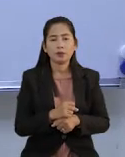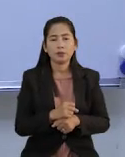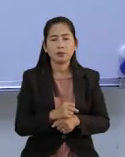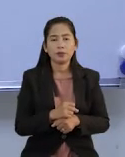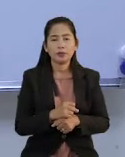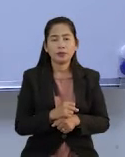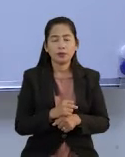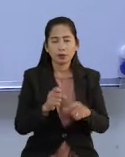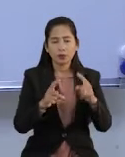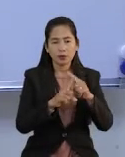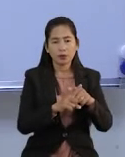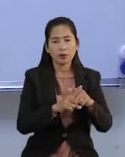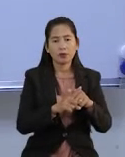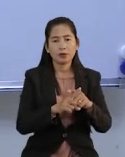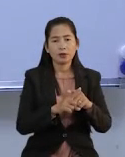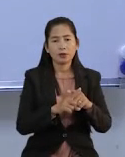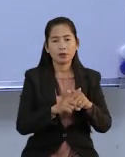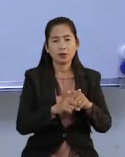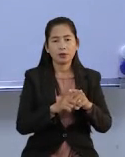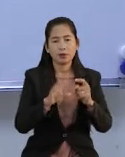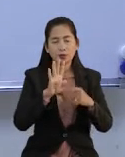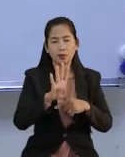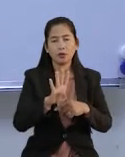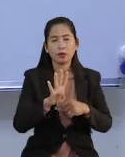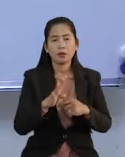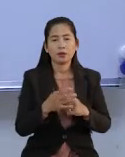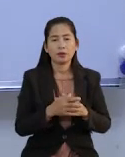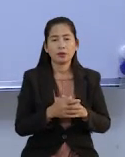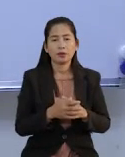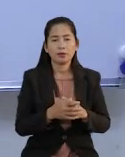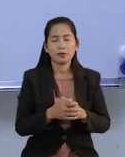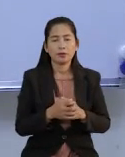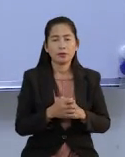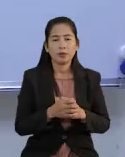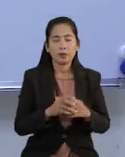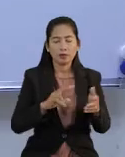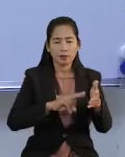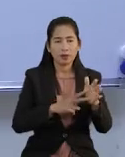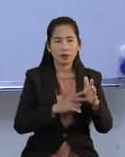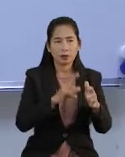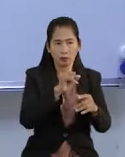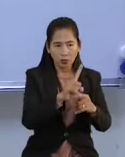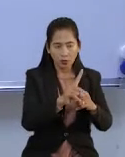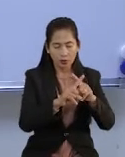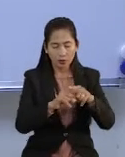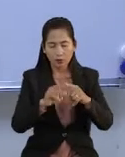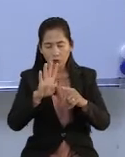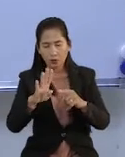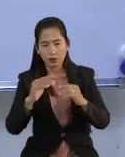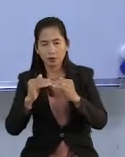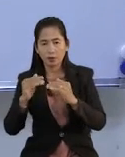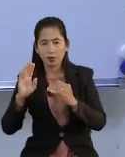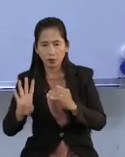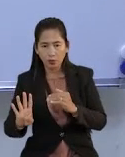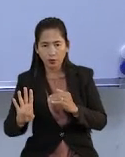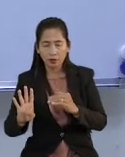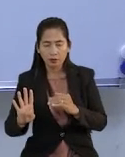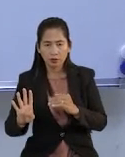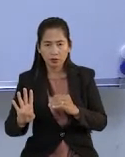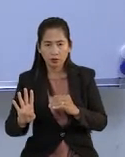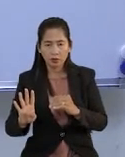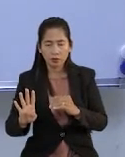Chà, cứ con trừ con phía dược ní nâng nâng buồn. Miền này thà muối buồn đó